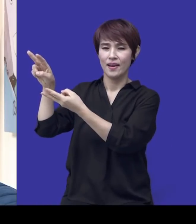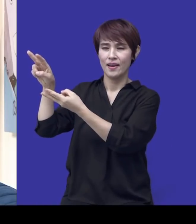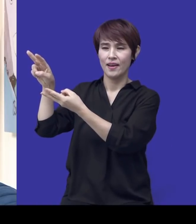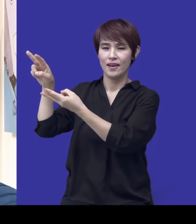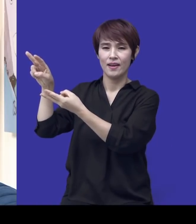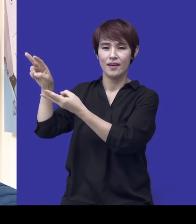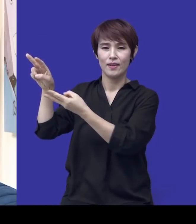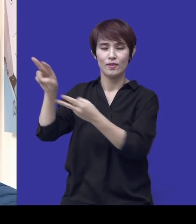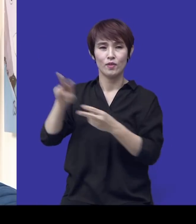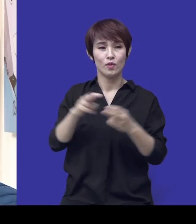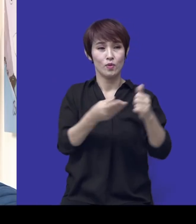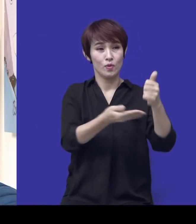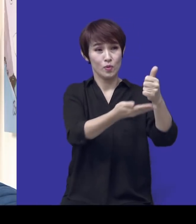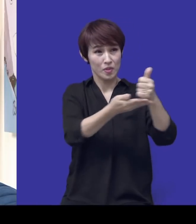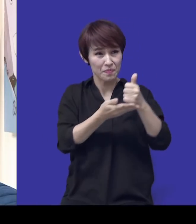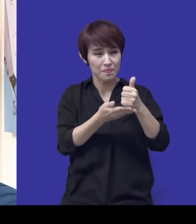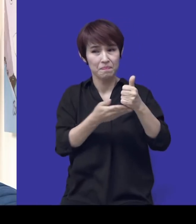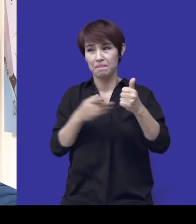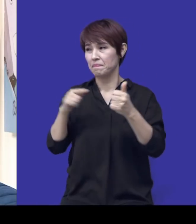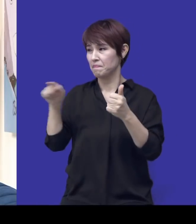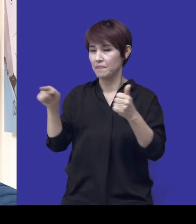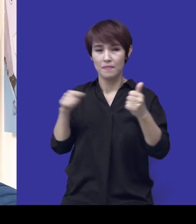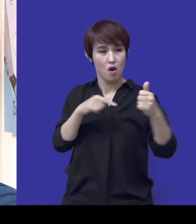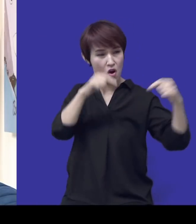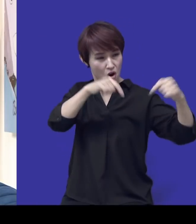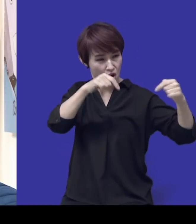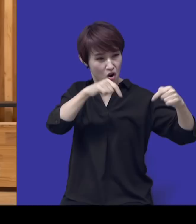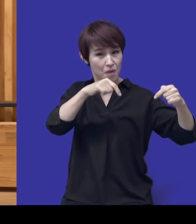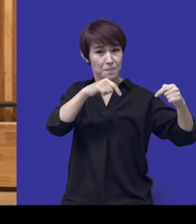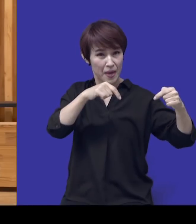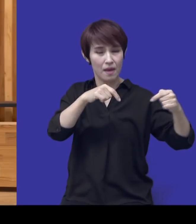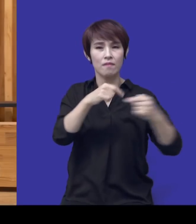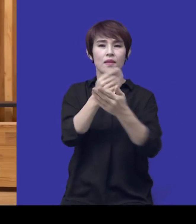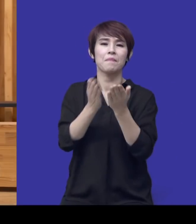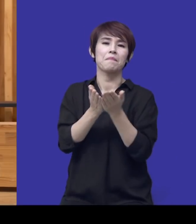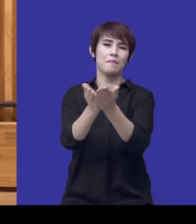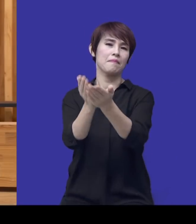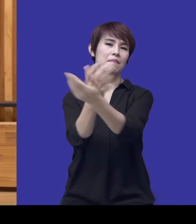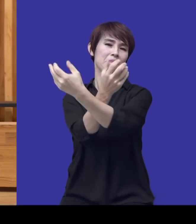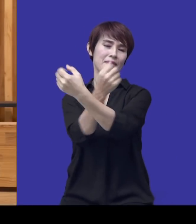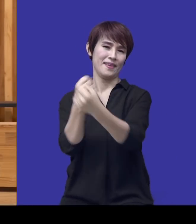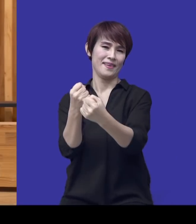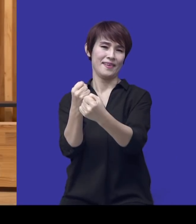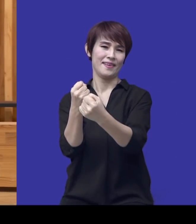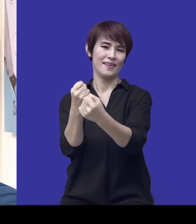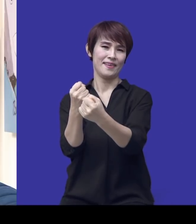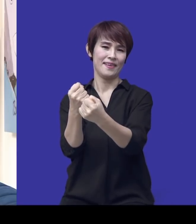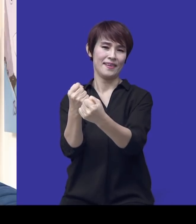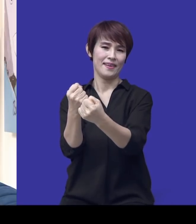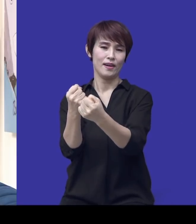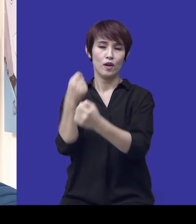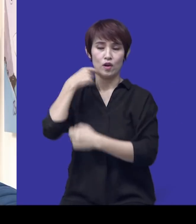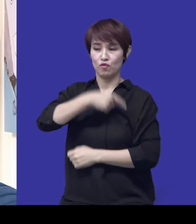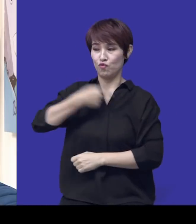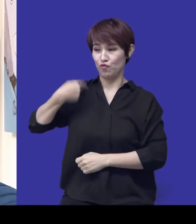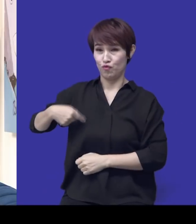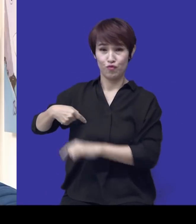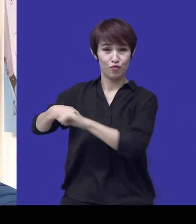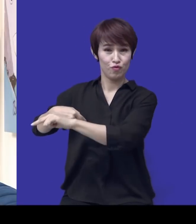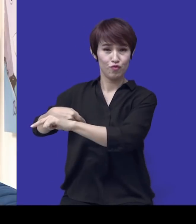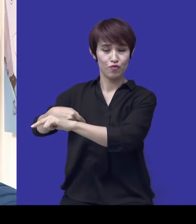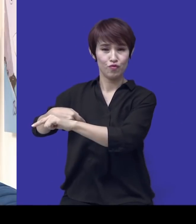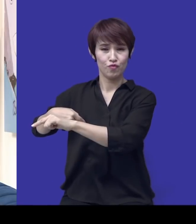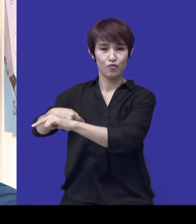계속 피팅하고 컨펌 되면은 제가 배를 예약해요. 배를 예약해서 중국에서